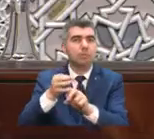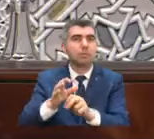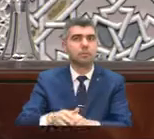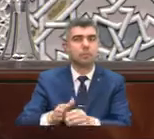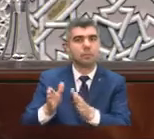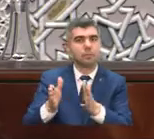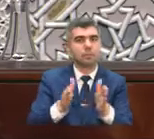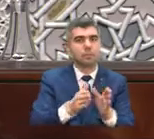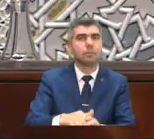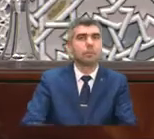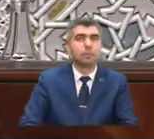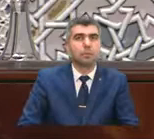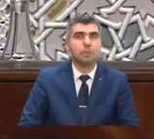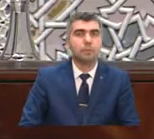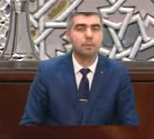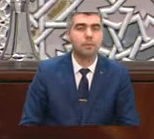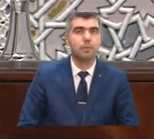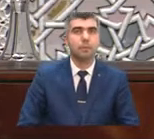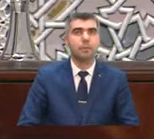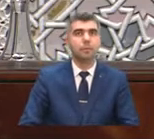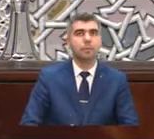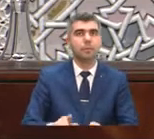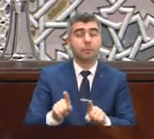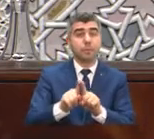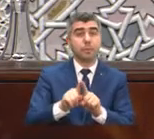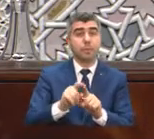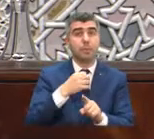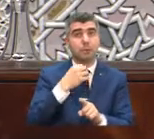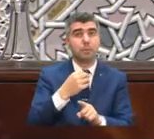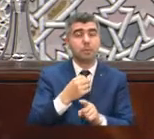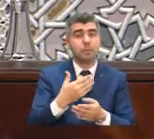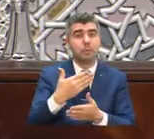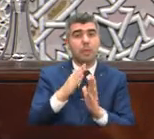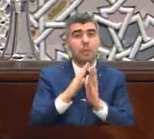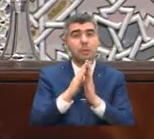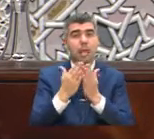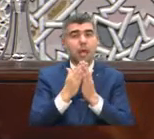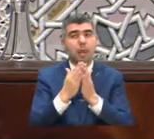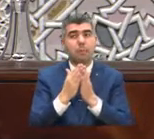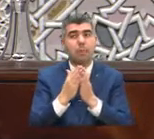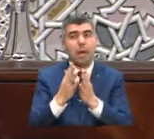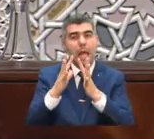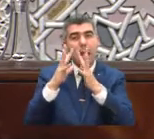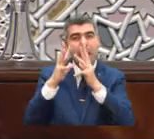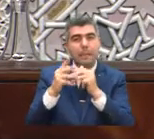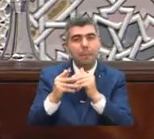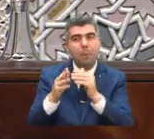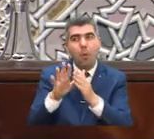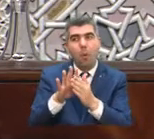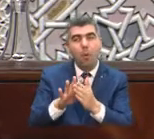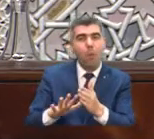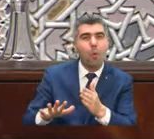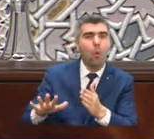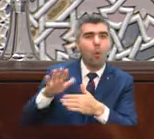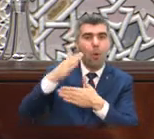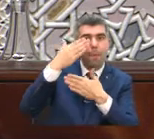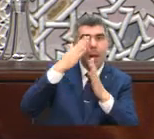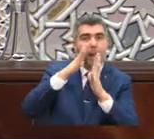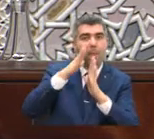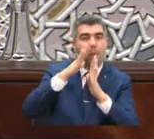شكرا. السؤال الموالي عن إحداث وتفعيل السجل الاجتماعي الموحد للسيدات والسادة النواب المحترمين من فريق العدالة